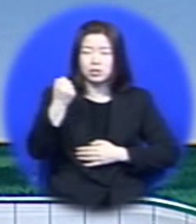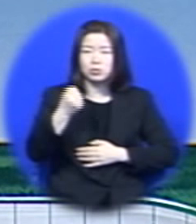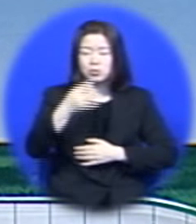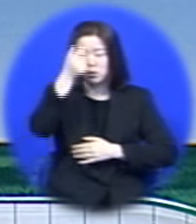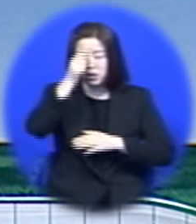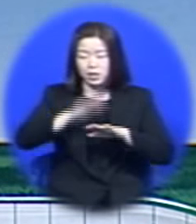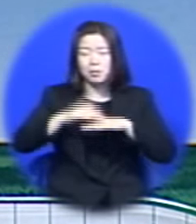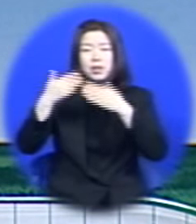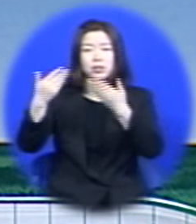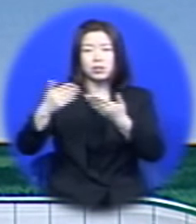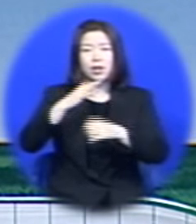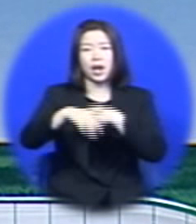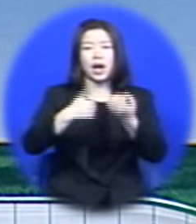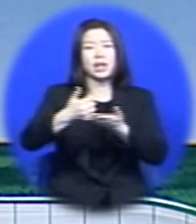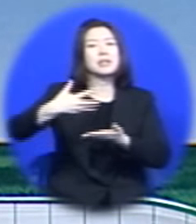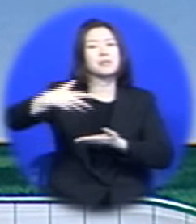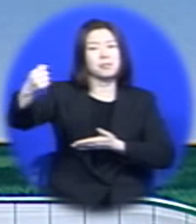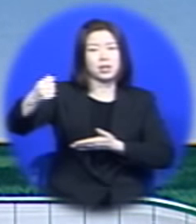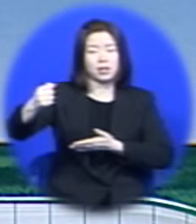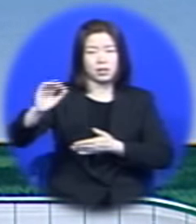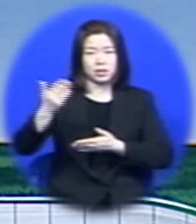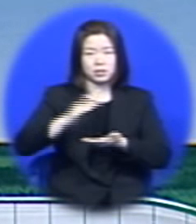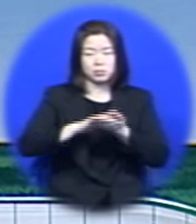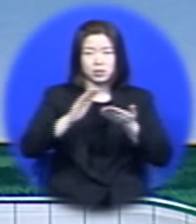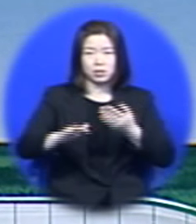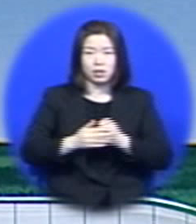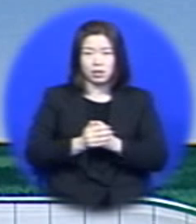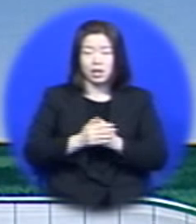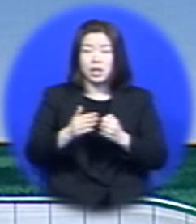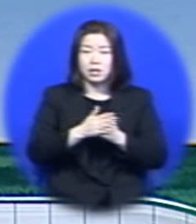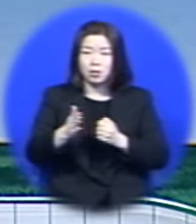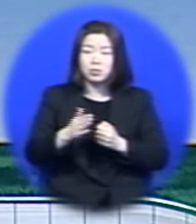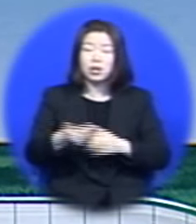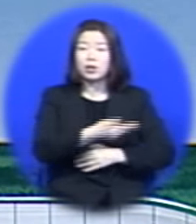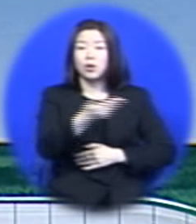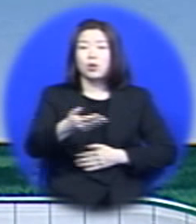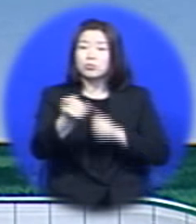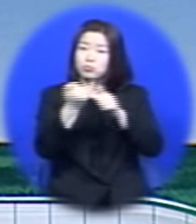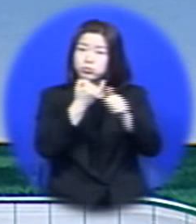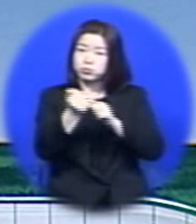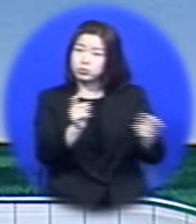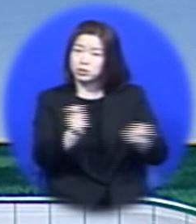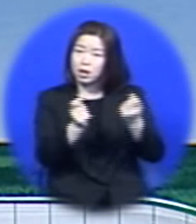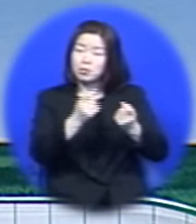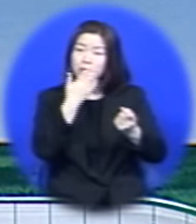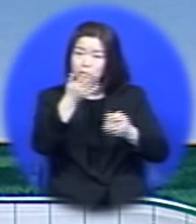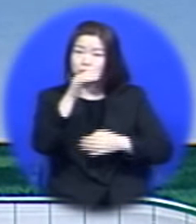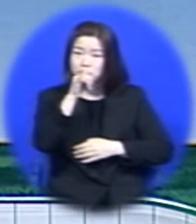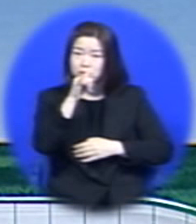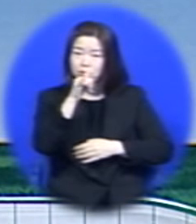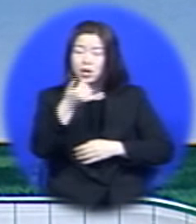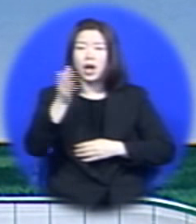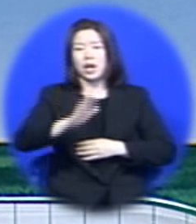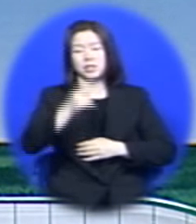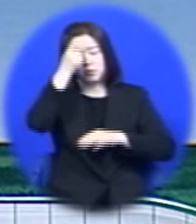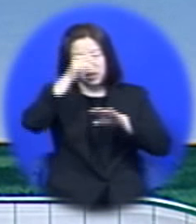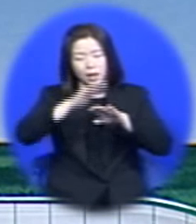받으십니다. 그러므로 여러분, 부부싸움 할 수 있죠. 그런데 예배드려야